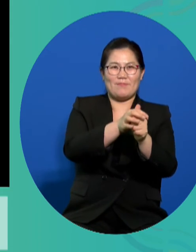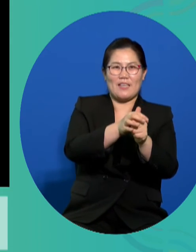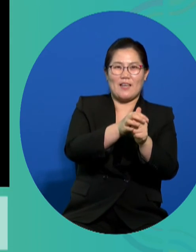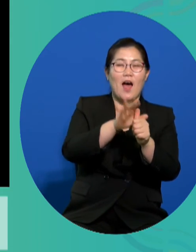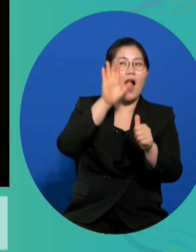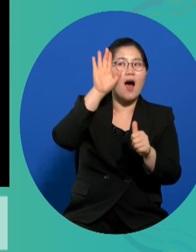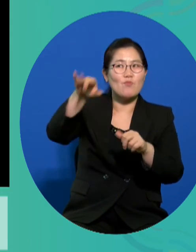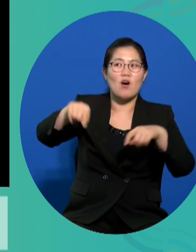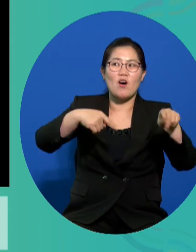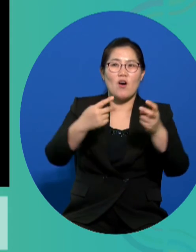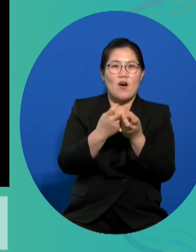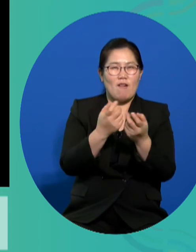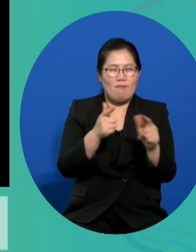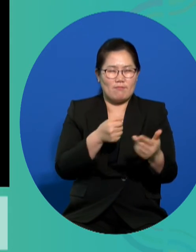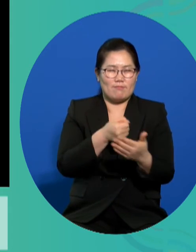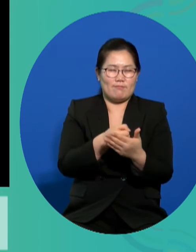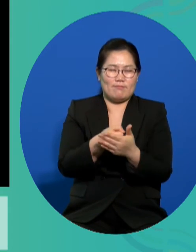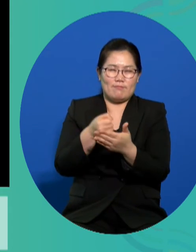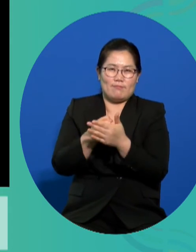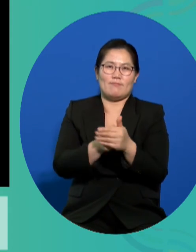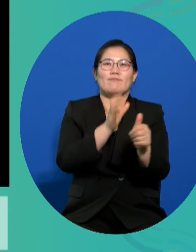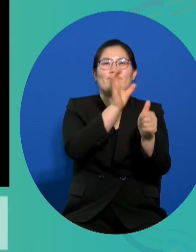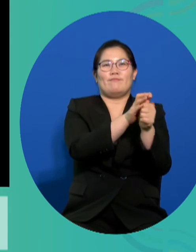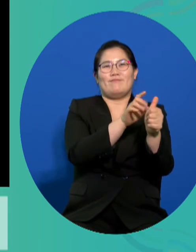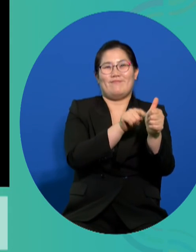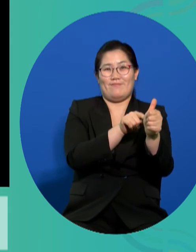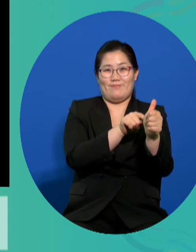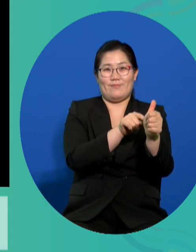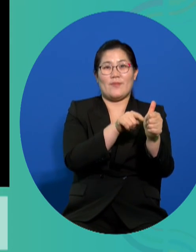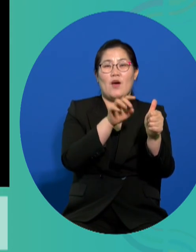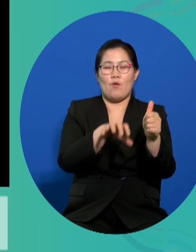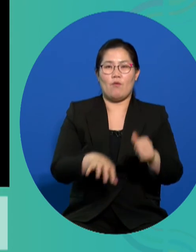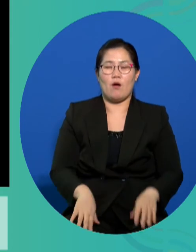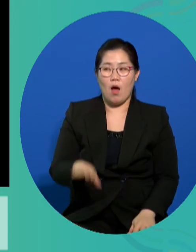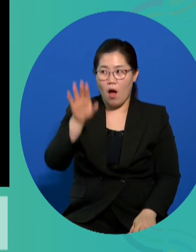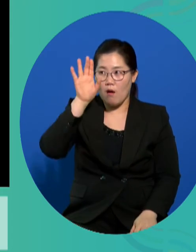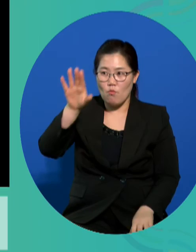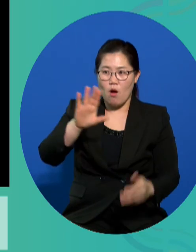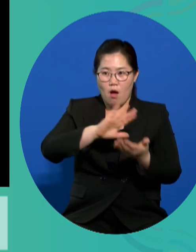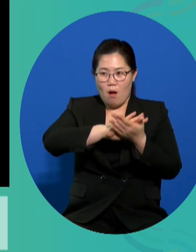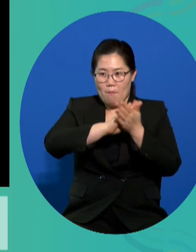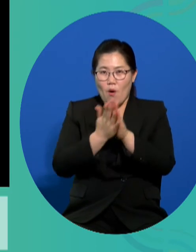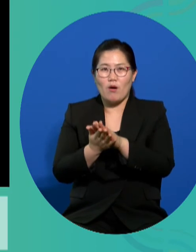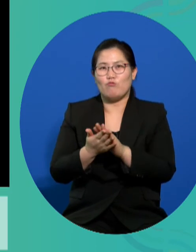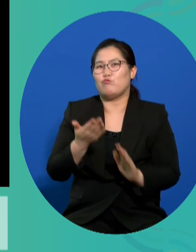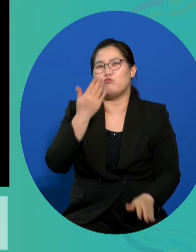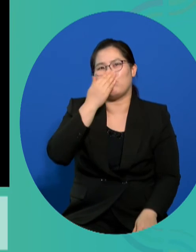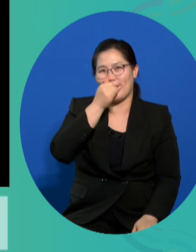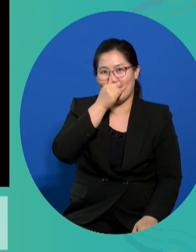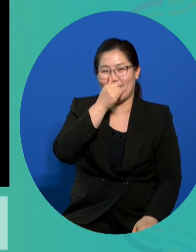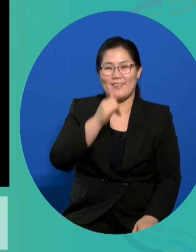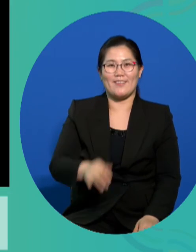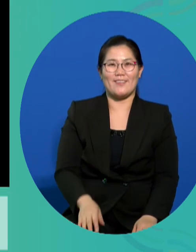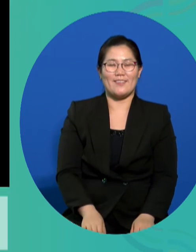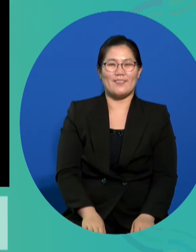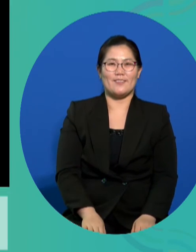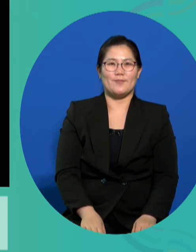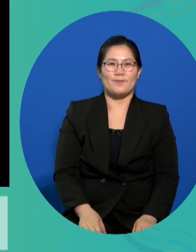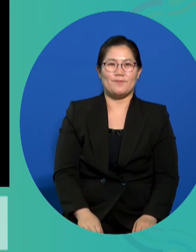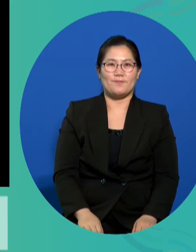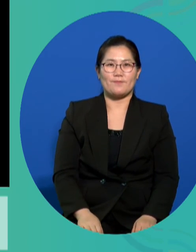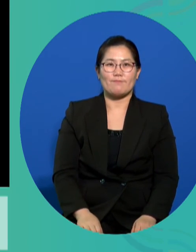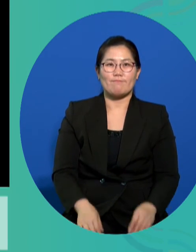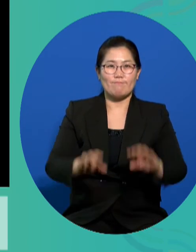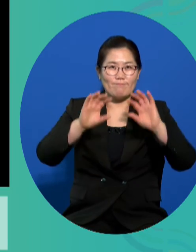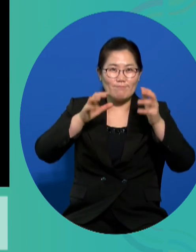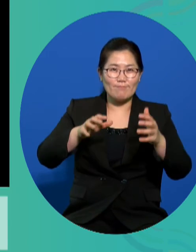정책적인 사항을 결정을 합니다. 상당히 중요하고 획기적인 변화가 올 수 있는 게 이런 스포츠 기본법을 바탕으로 한 국가